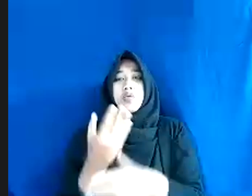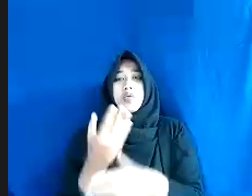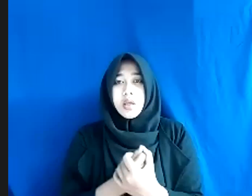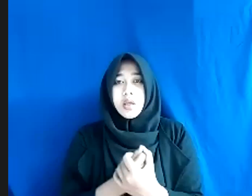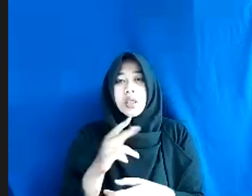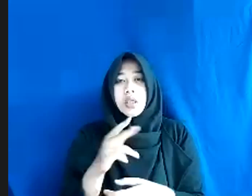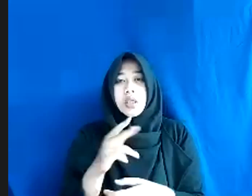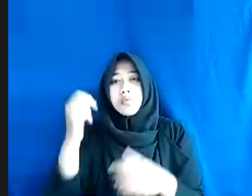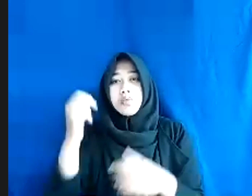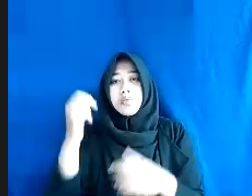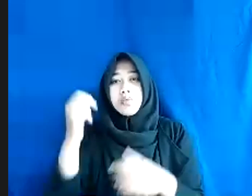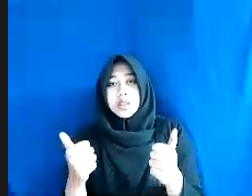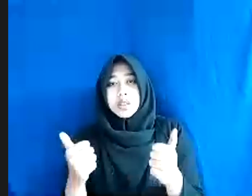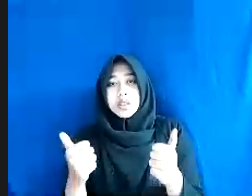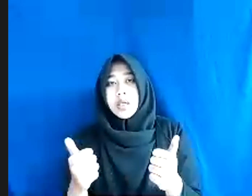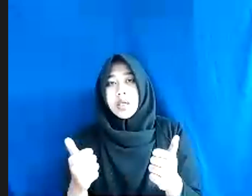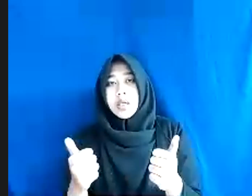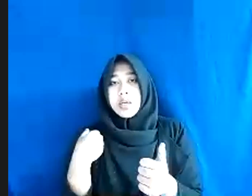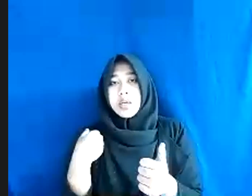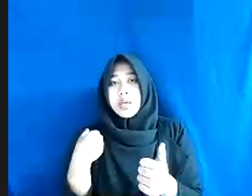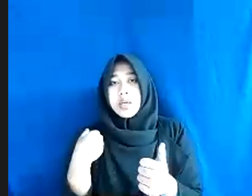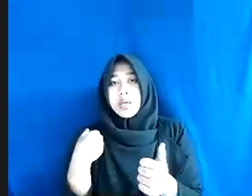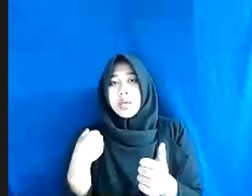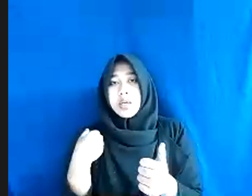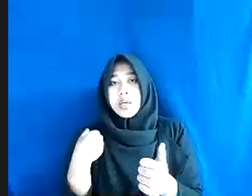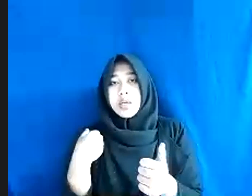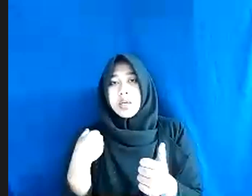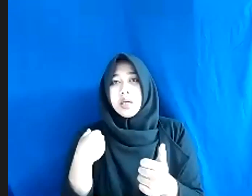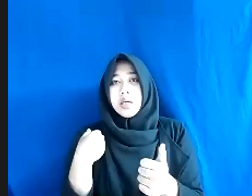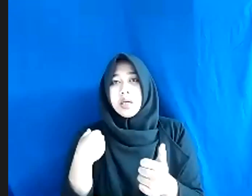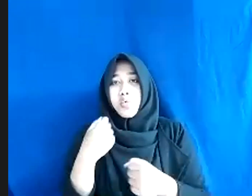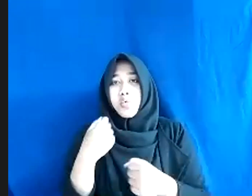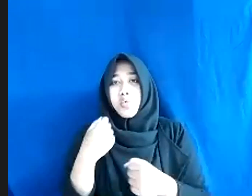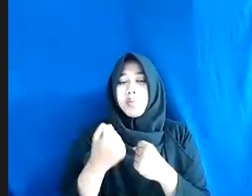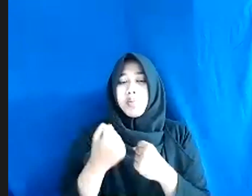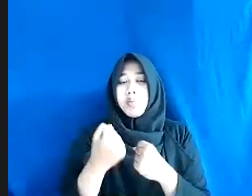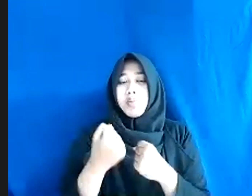pada upaya untuk mendorong bagaimana mereka bisa hadir untuk masyarakat.